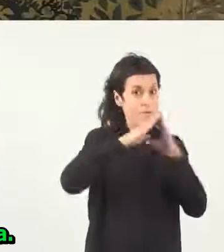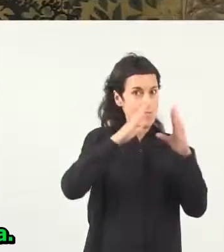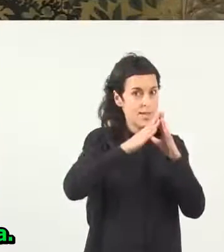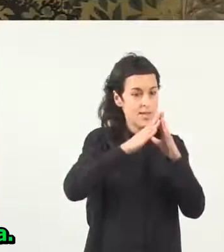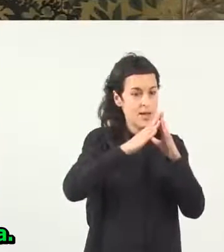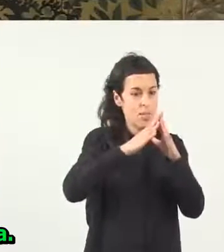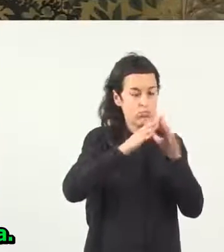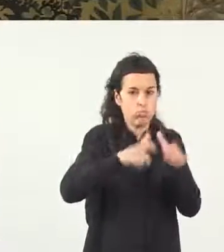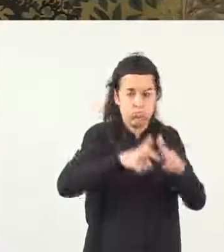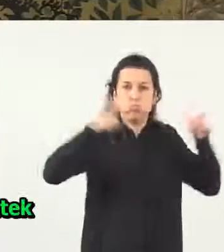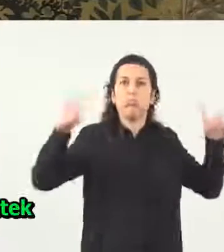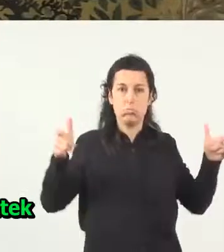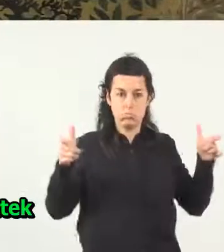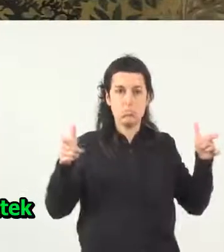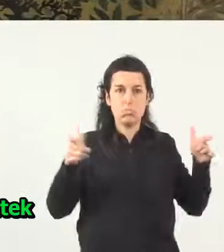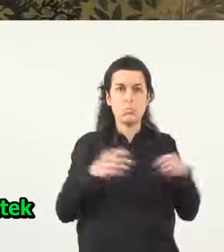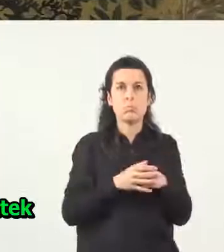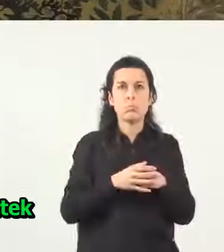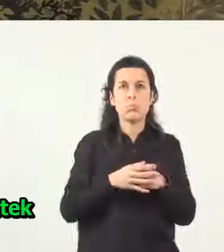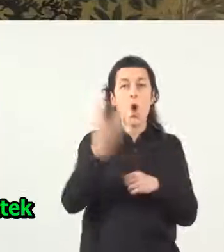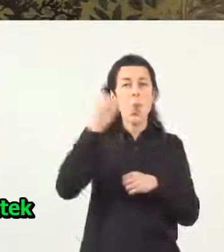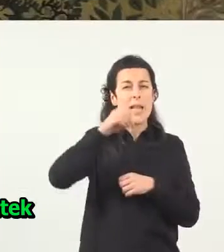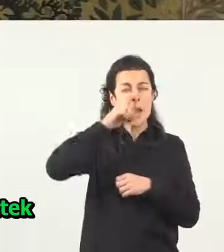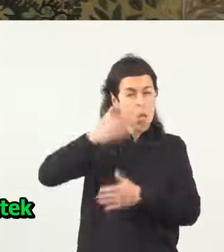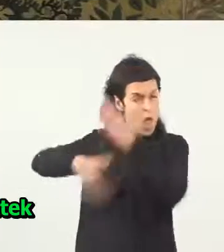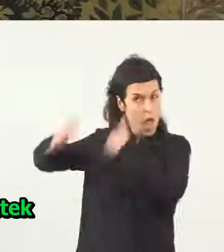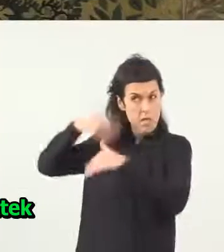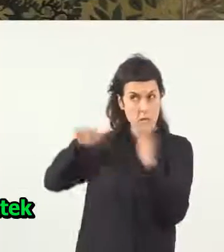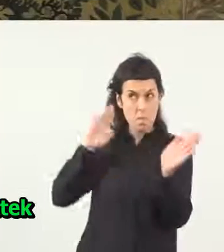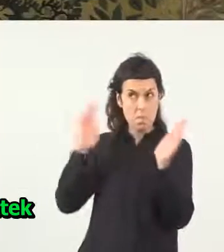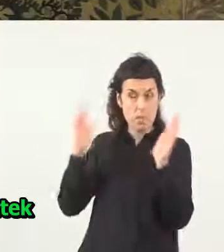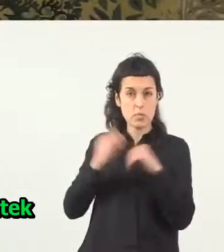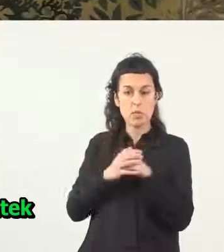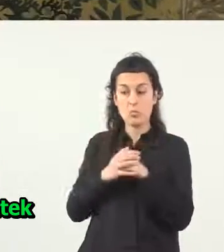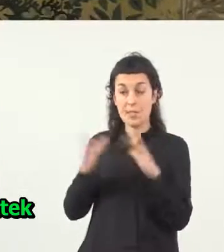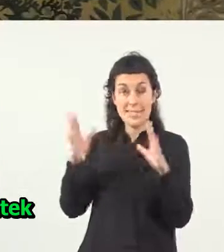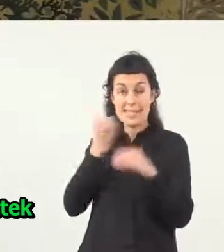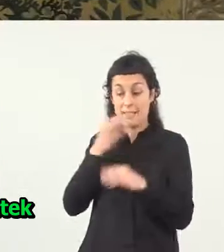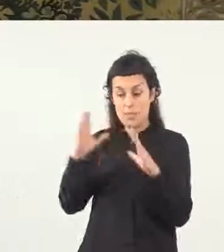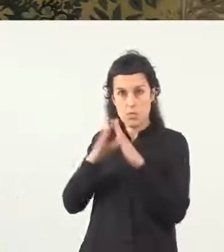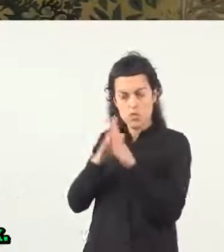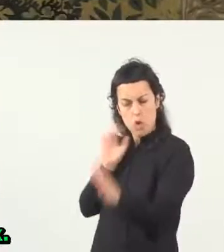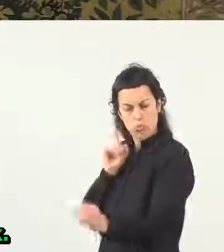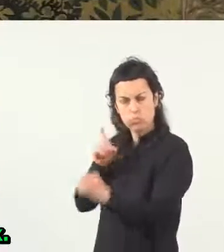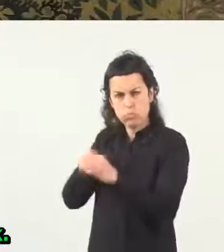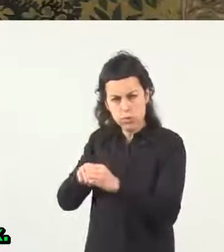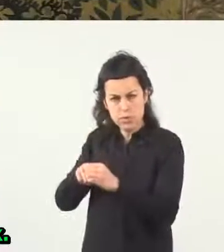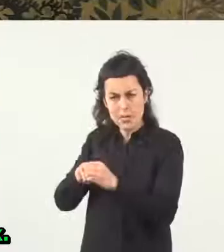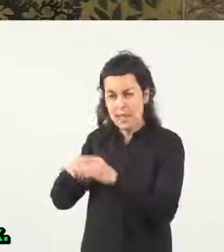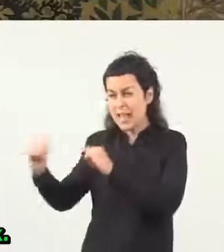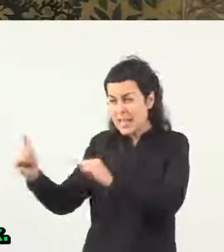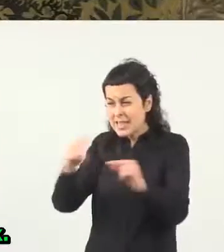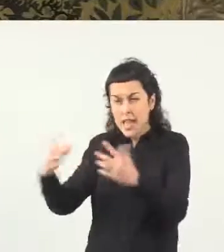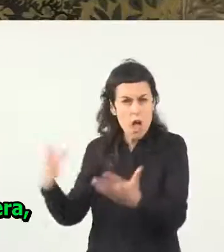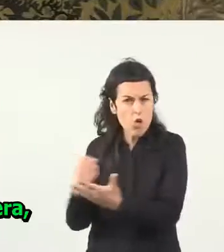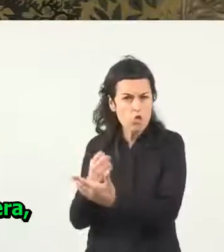da asko, osea, duela 40 urte gutxi gora bera feminista implikatu batek bazekien nondik zioa zen